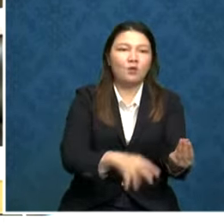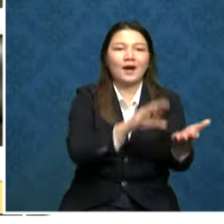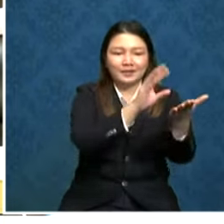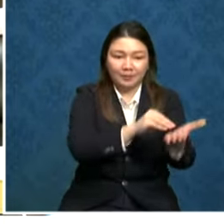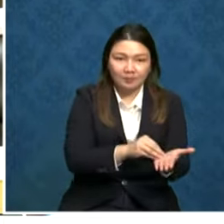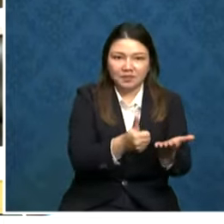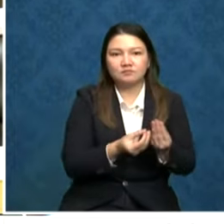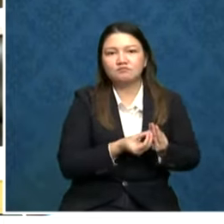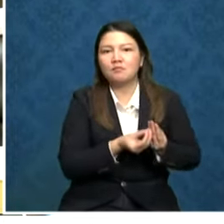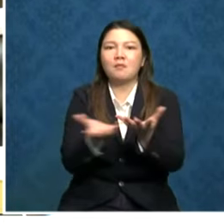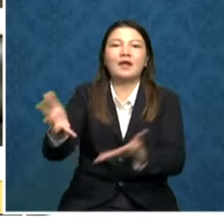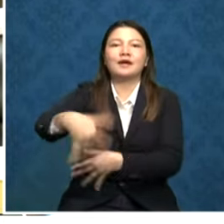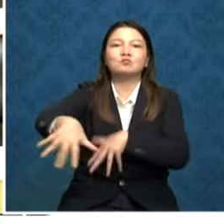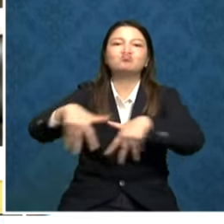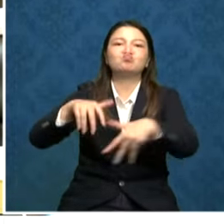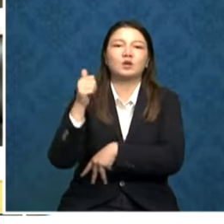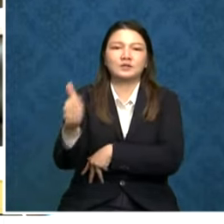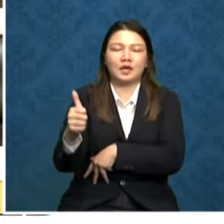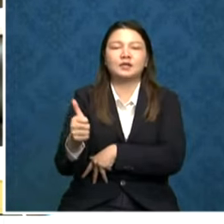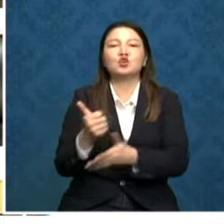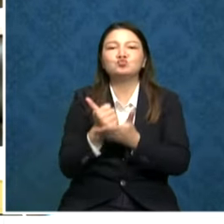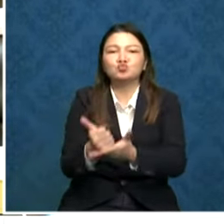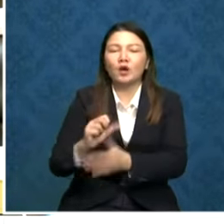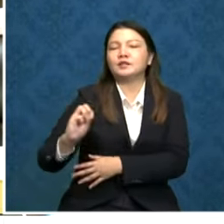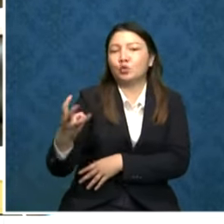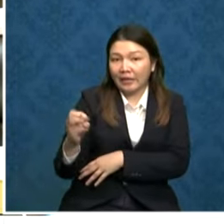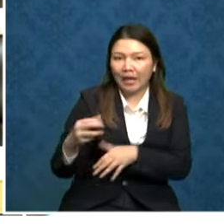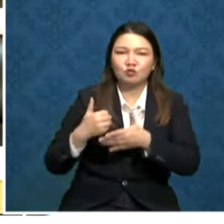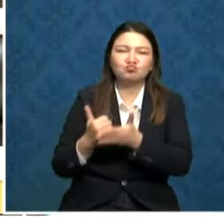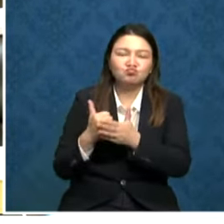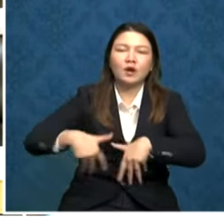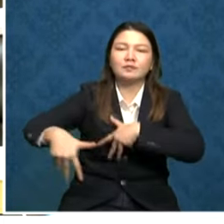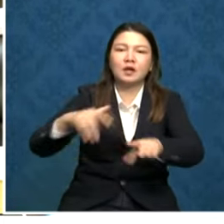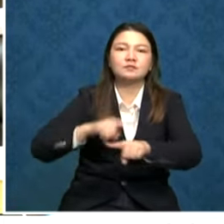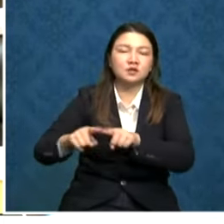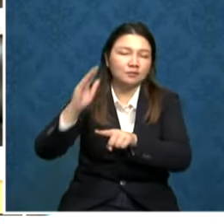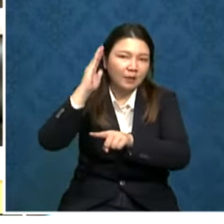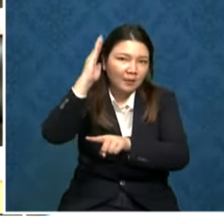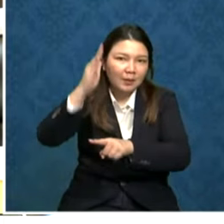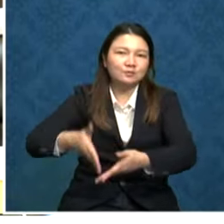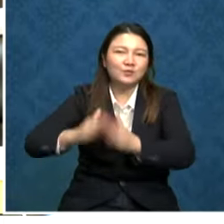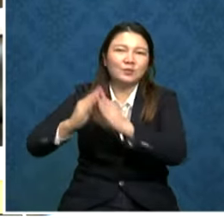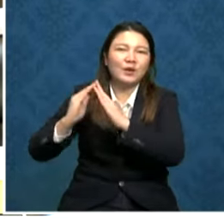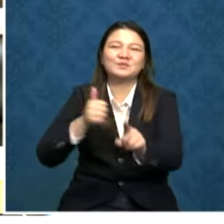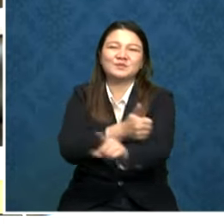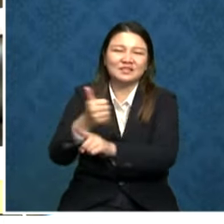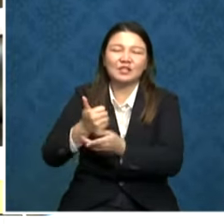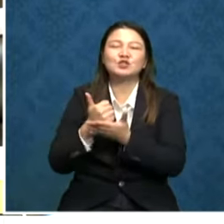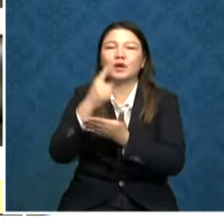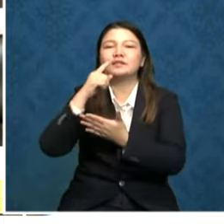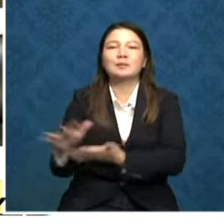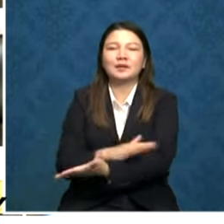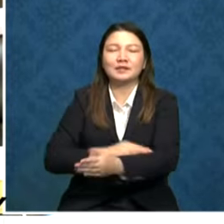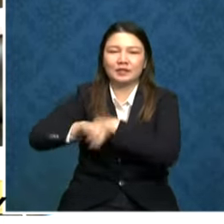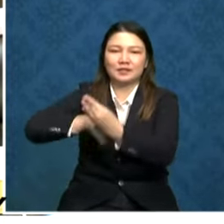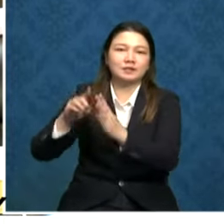ชนครับพัฒนาต้นทุนมนุษย์พัฒนาโครงสร้างพื้นฐานเพื่อสร้างอุตสาหกรรมแห่งอนาคตนะครับสร้างเป็นรายได้ในระยะยาวให้กับประเทศสร้างเป็นวัฏจักร